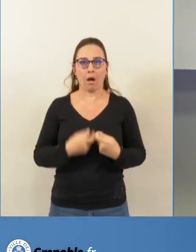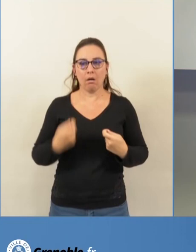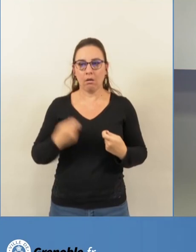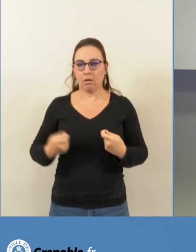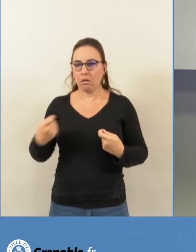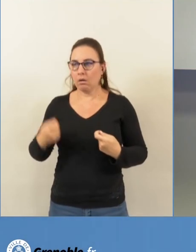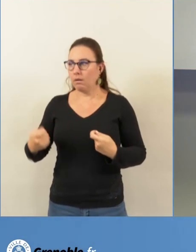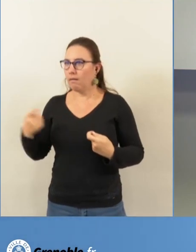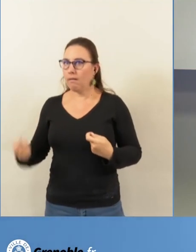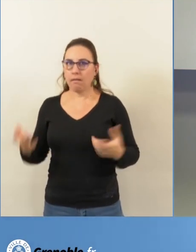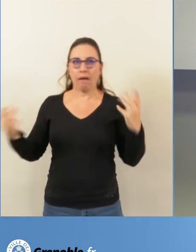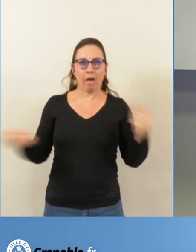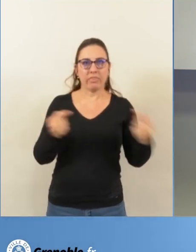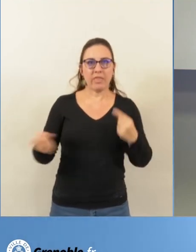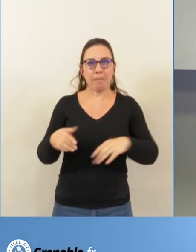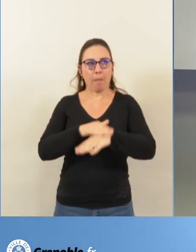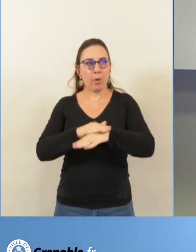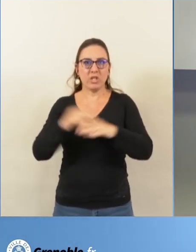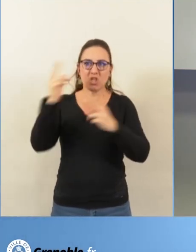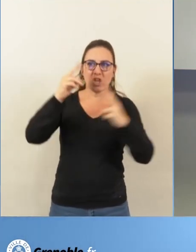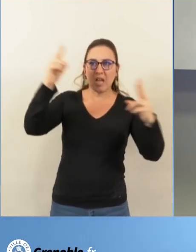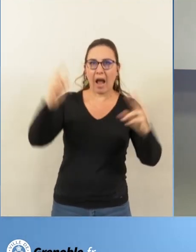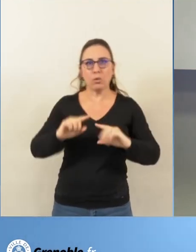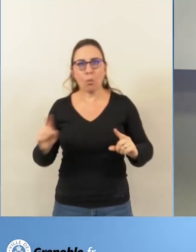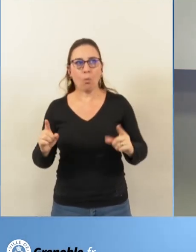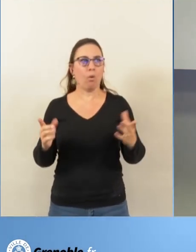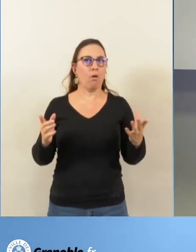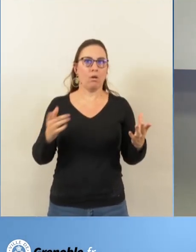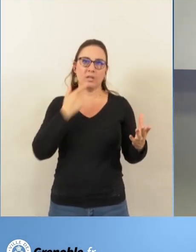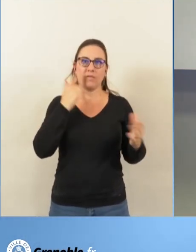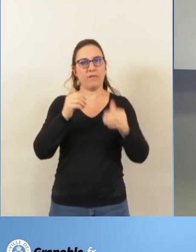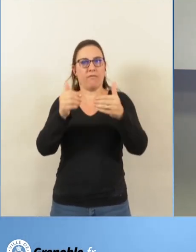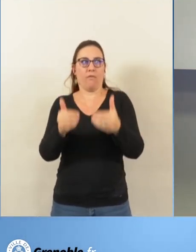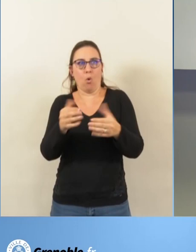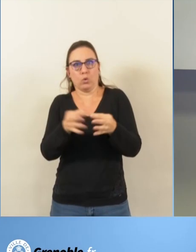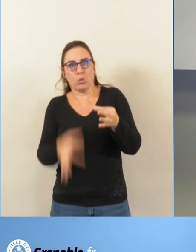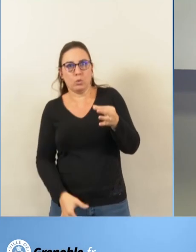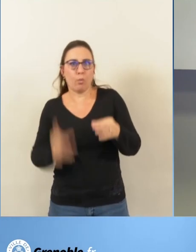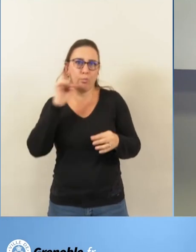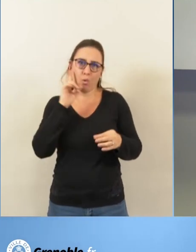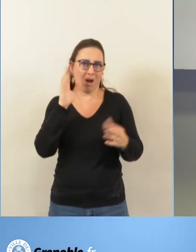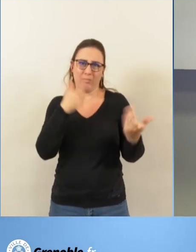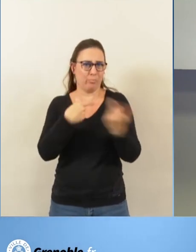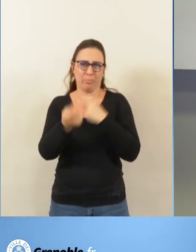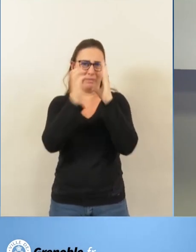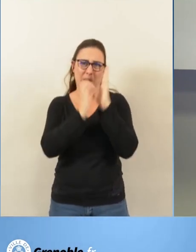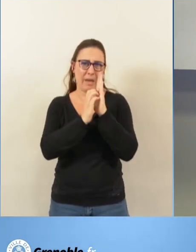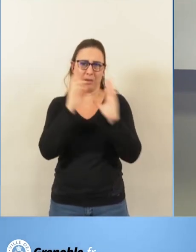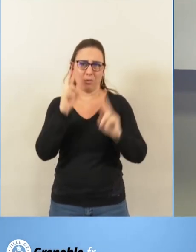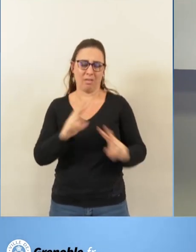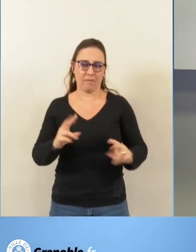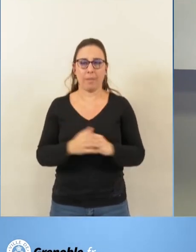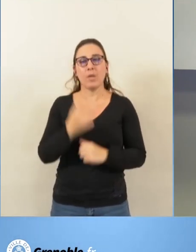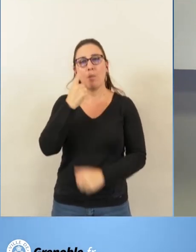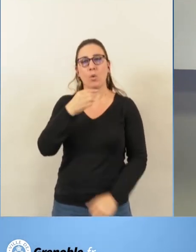introduire des débats de politique générale à non plus finir il faudra trouver une solution parce que ce n'est pas l'objet de cette délibération monsieur